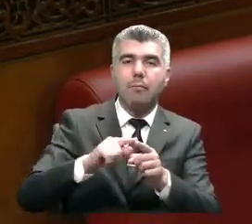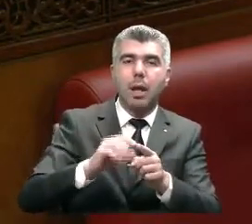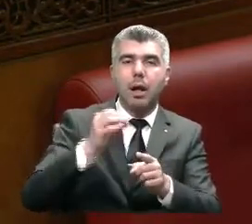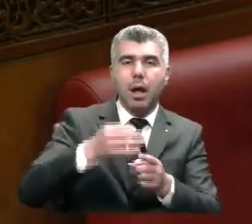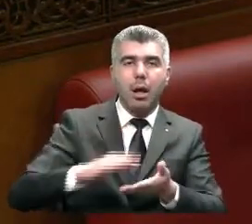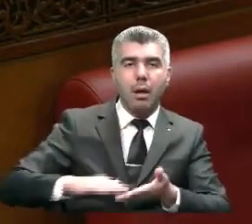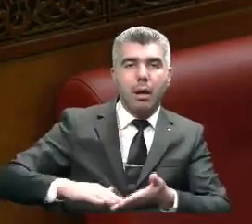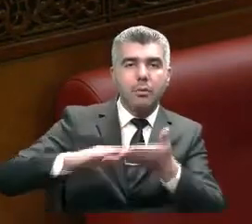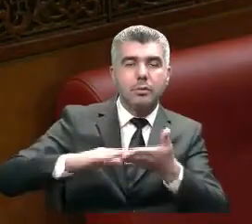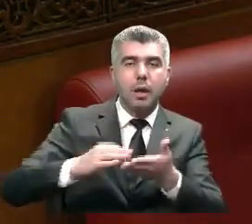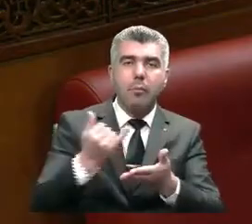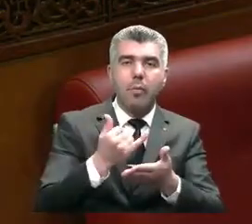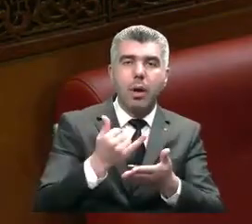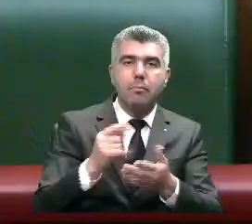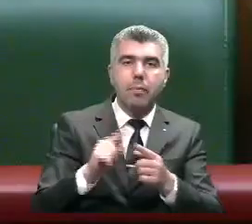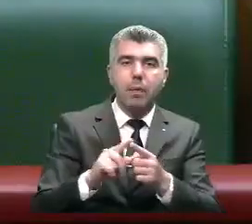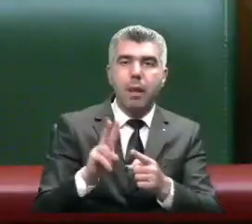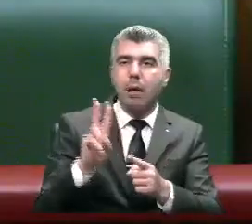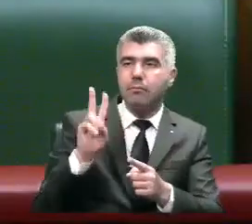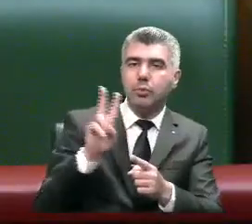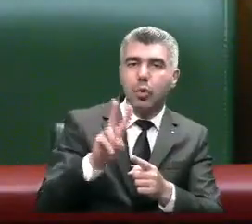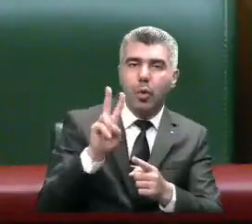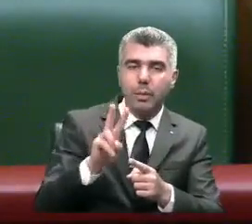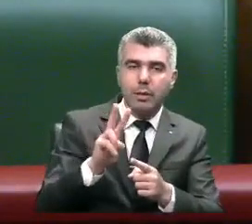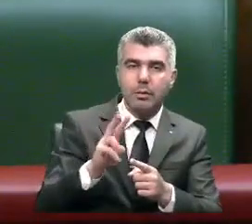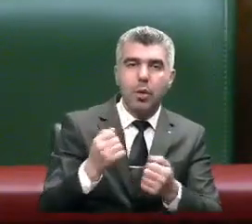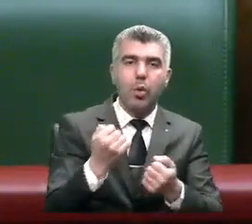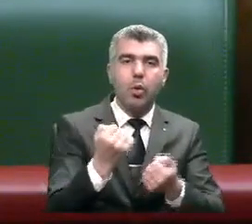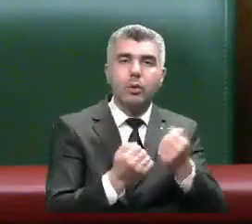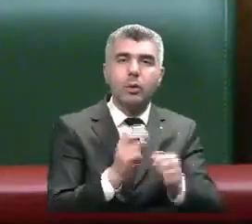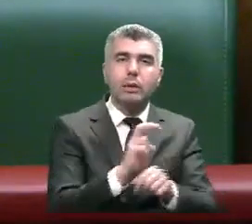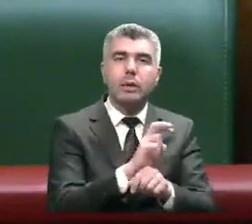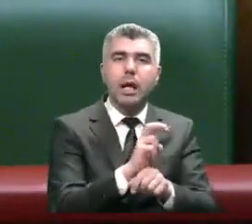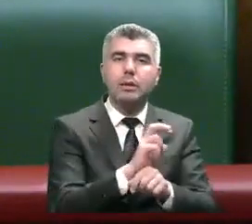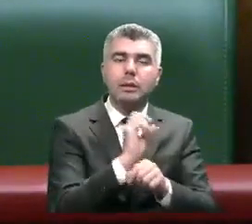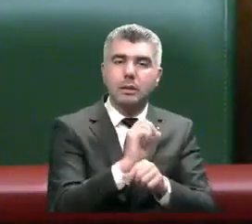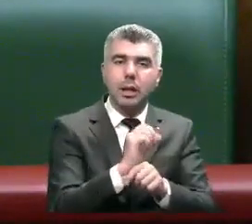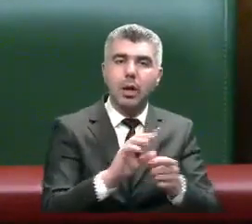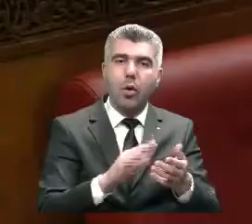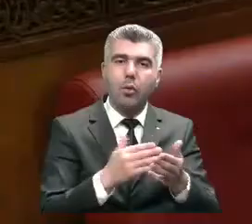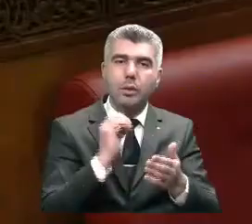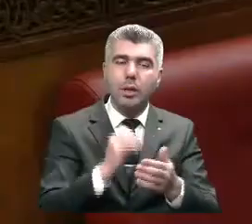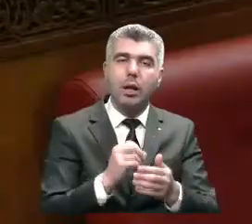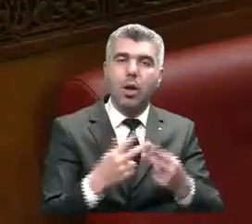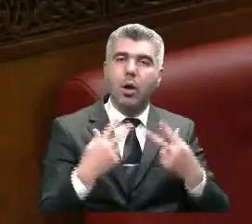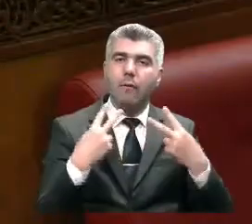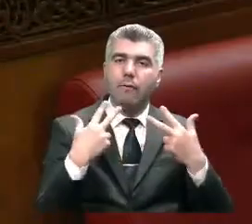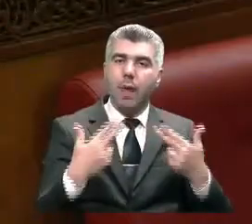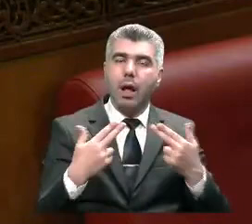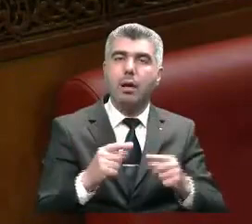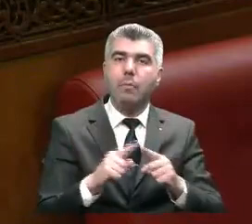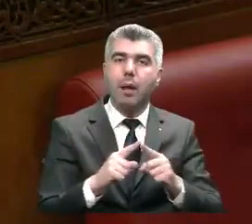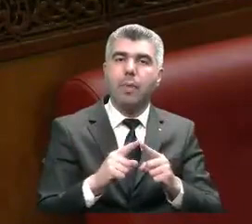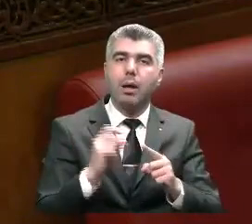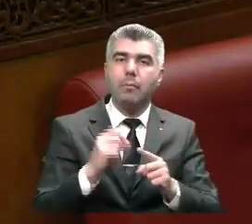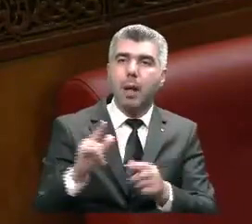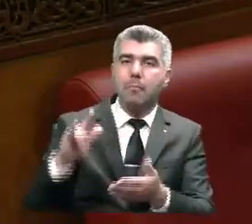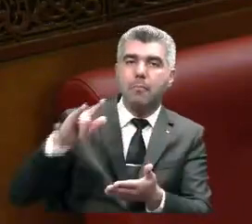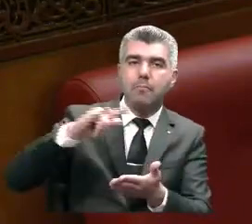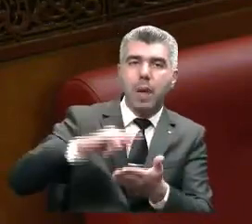العمومي من حافلات مكوكيه وسياره اجره ومركبات النقل السياحي لربط المطارات بالتجمعات